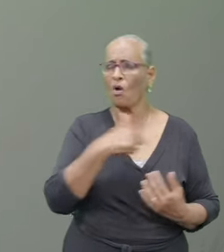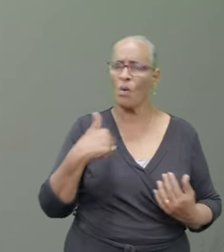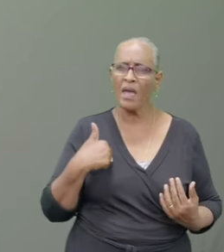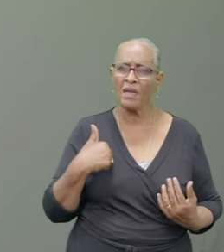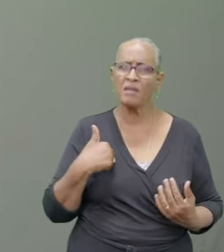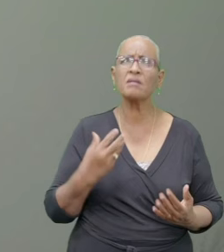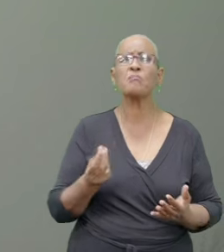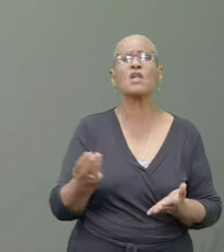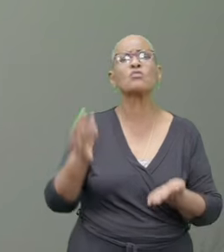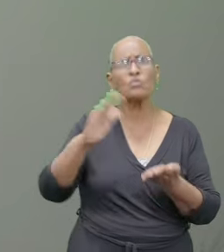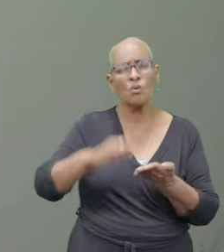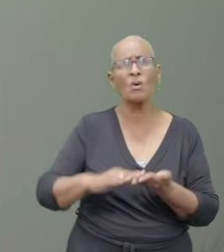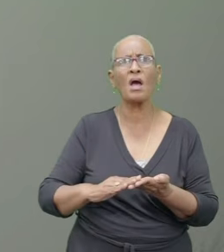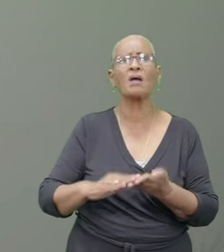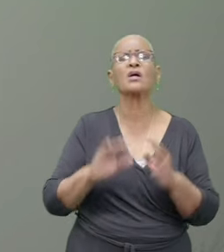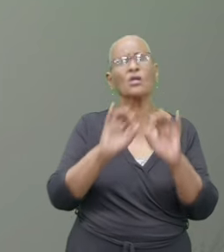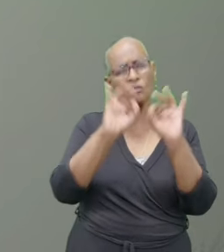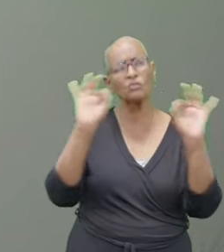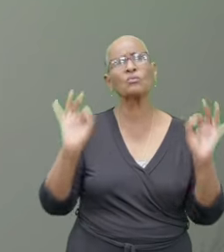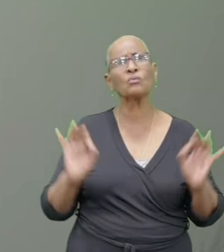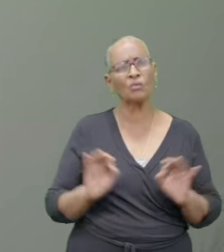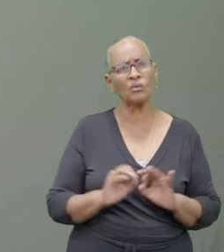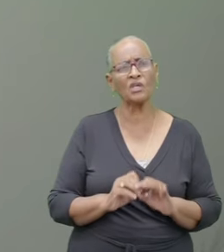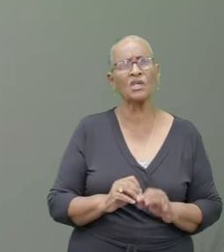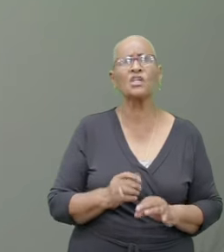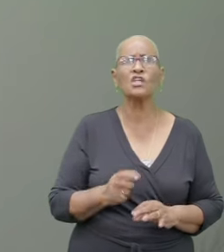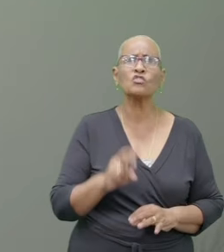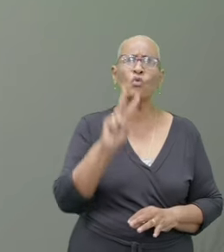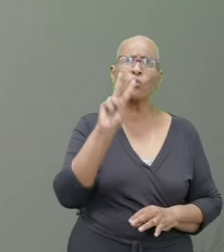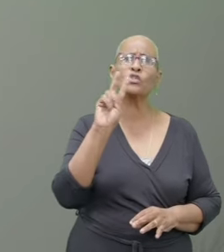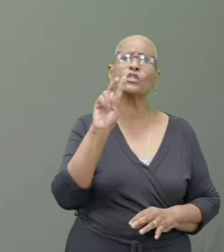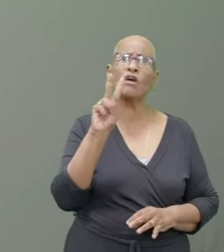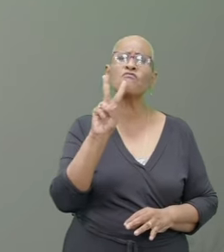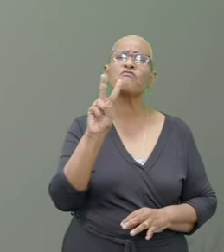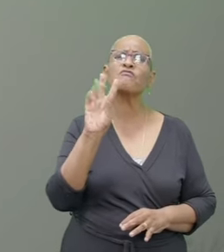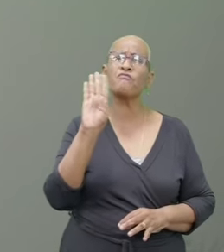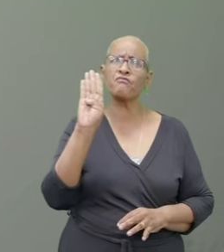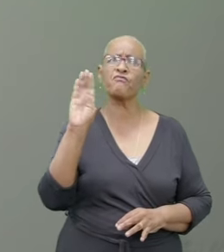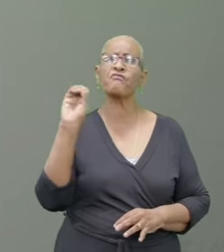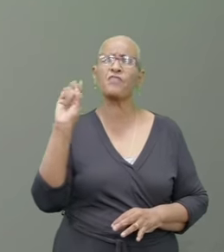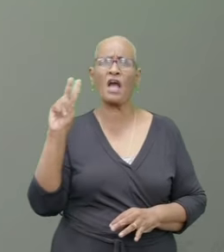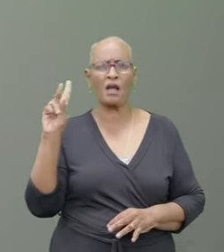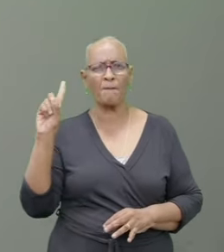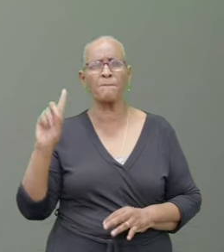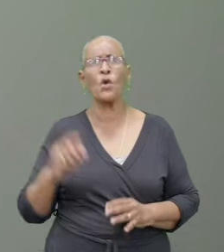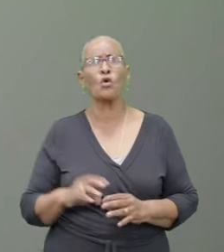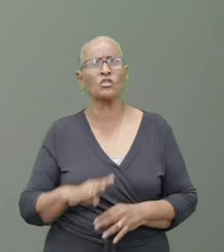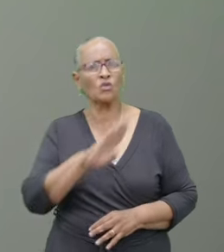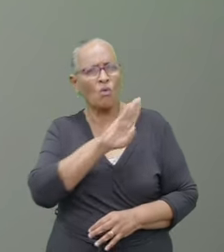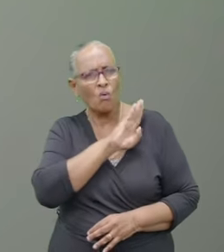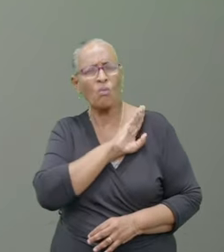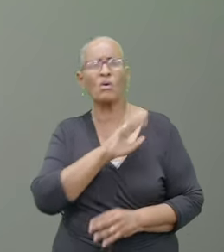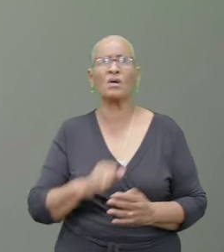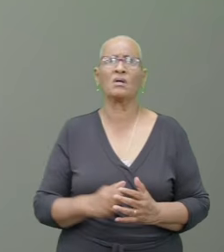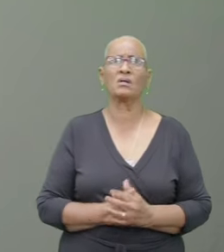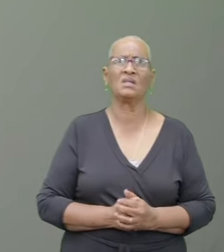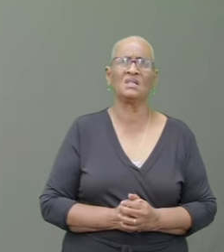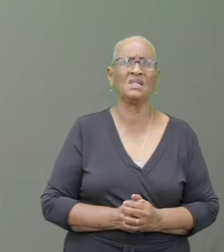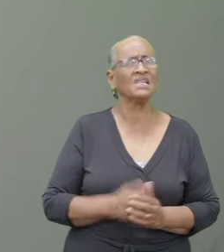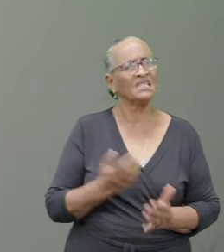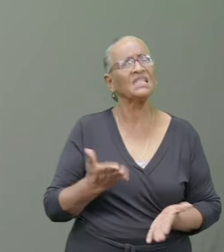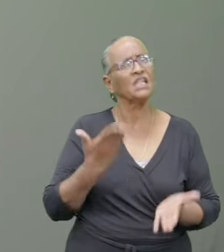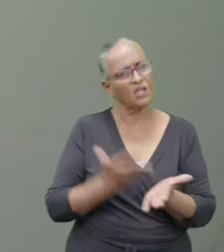die toelage, we hebben het ook duidelijk. Het is ook de vakbeweging, om het maar zo te noemen, ik volg ook soms de interviews. Het is ook de vakbeweging die